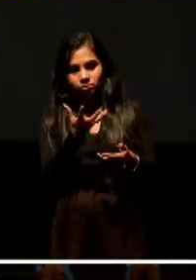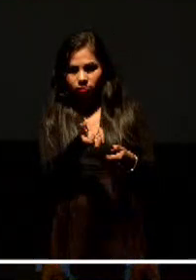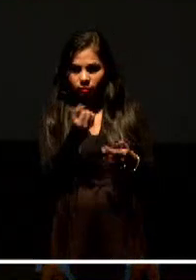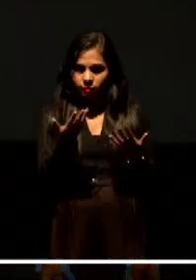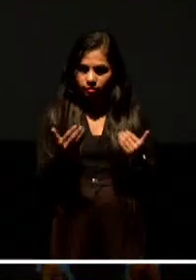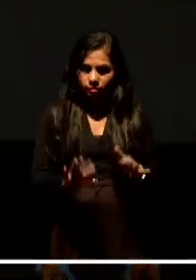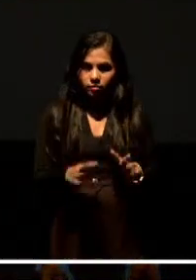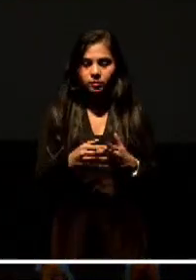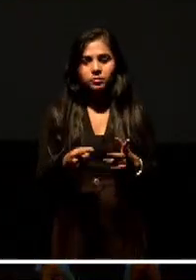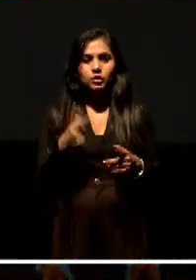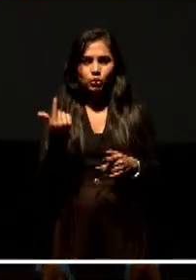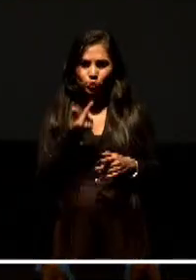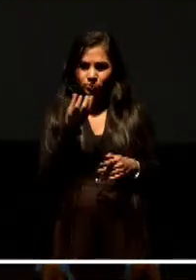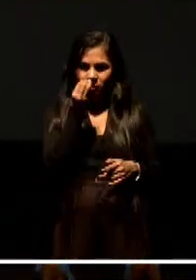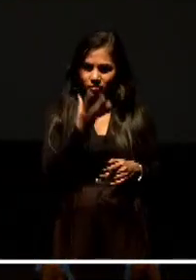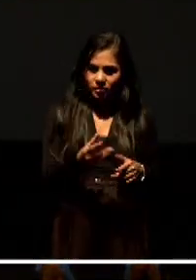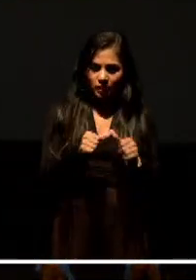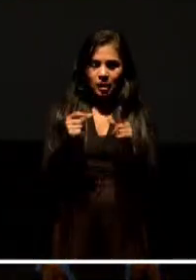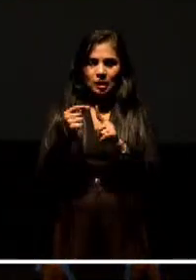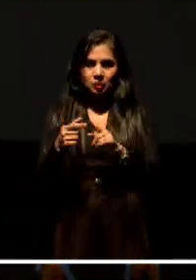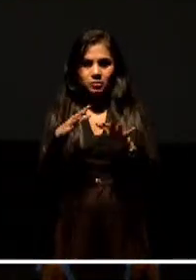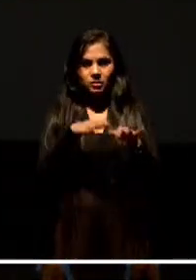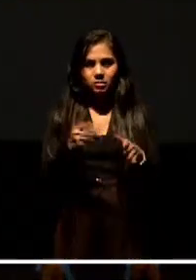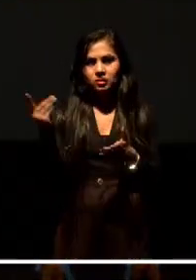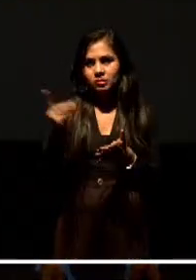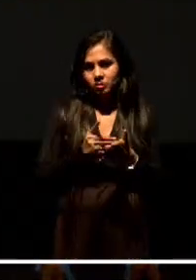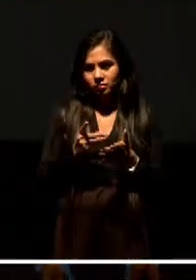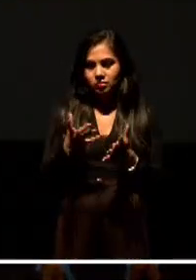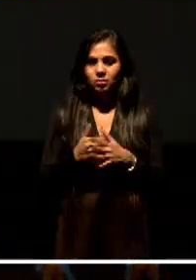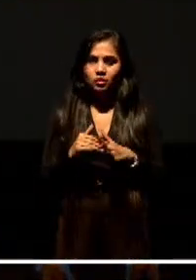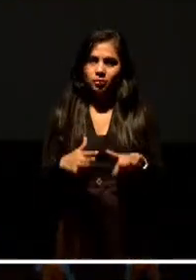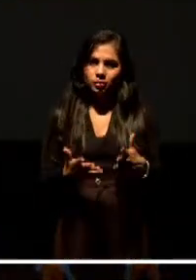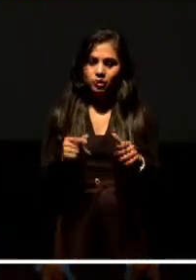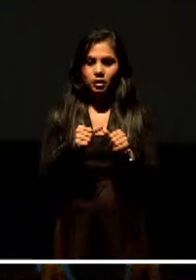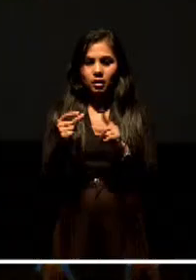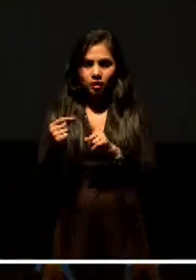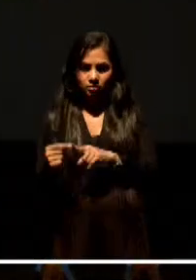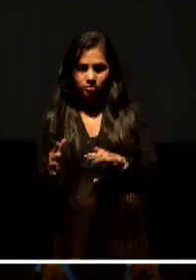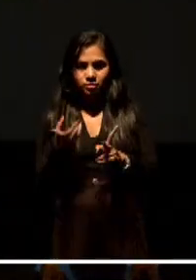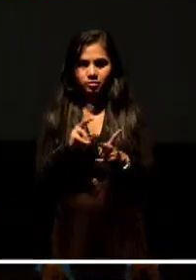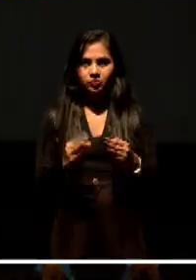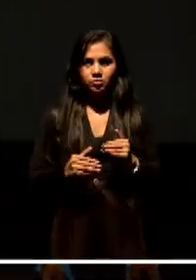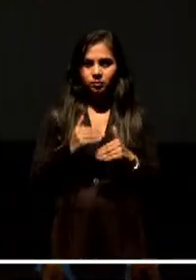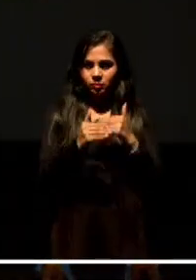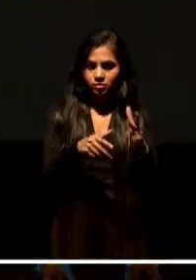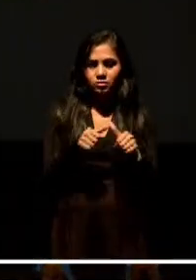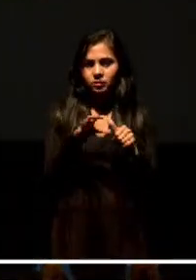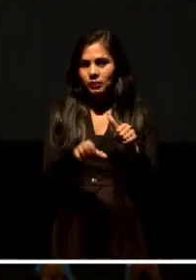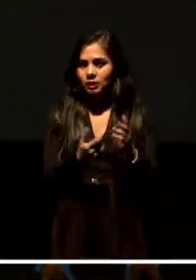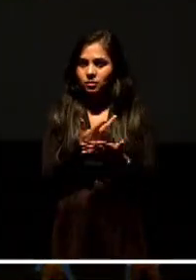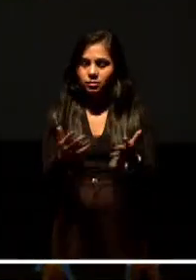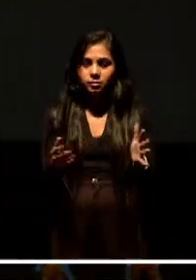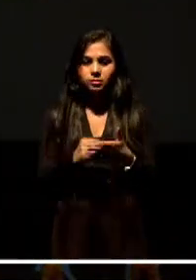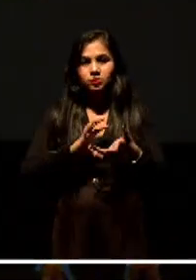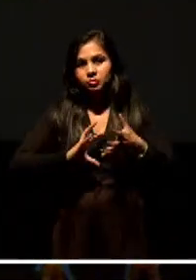करना काफी आसान है। ये ऐप बेस्ड है तो उनको आप डेवलप इंप्रूव कर सकते हो। यदि आपने ऐप को इंप्रूव कर दिया तो आपका जो भी एक्सेस है,